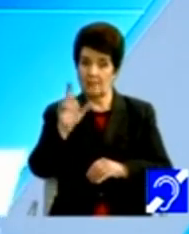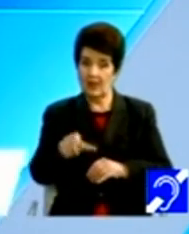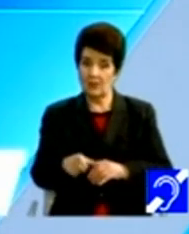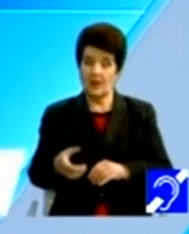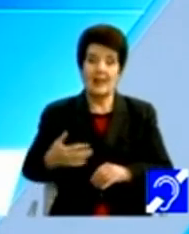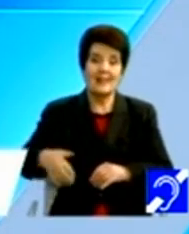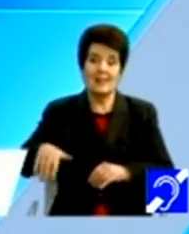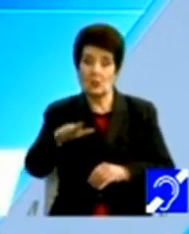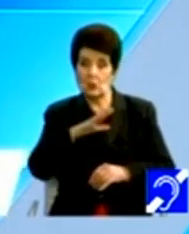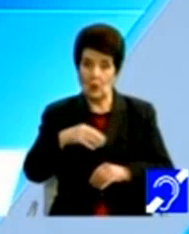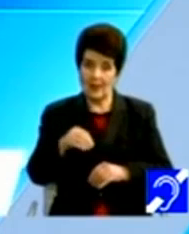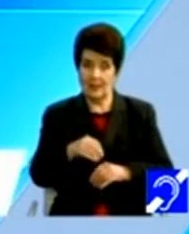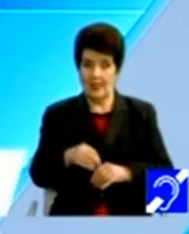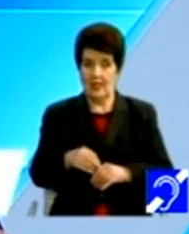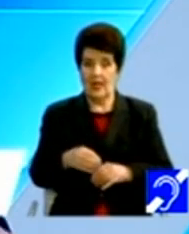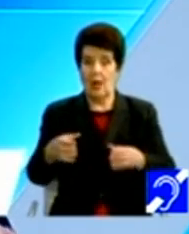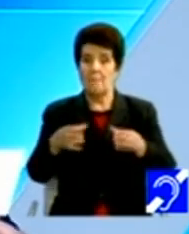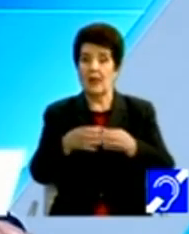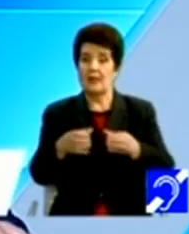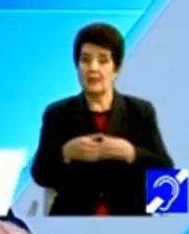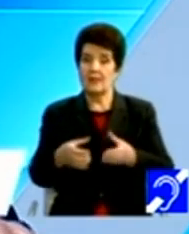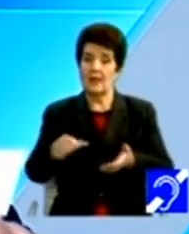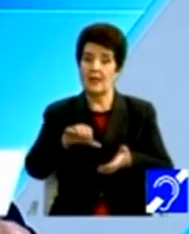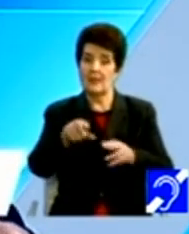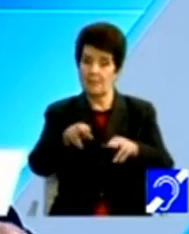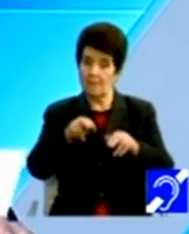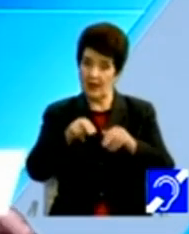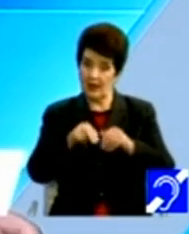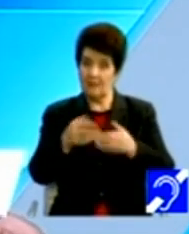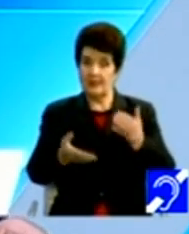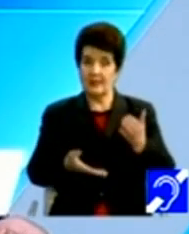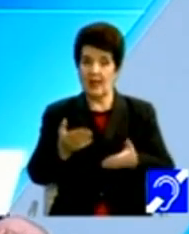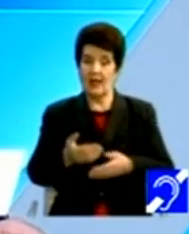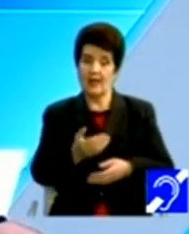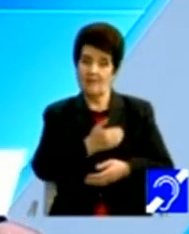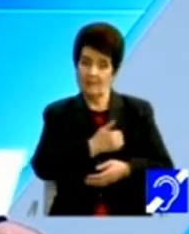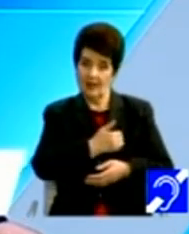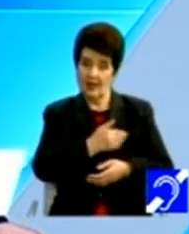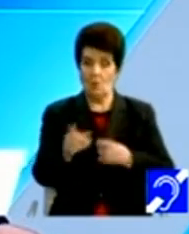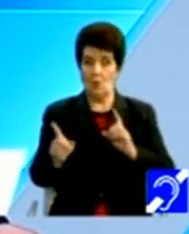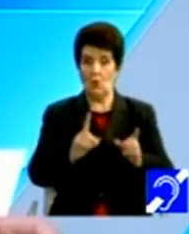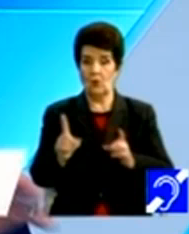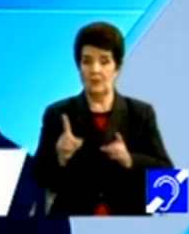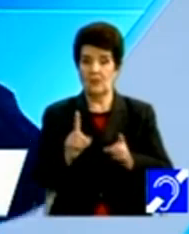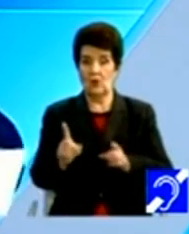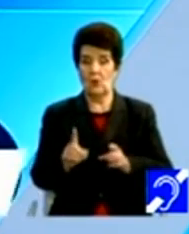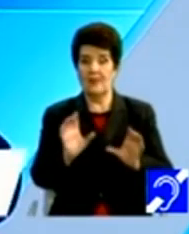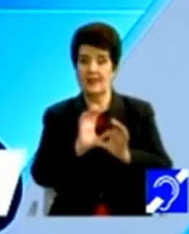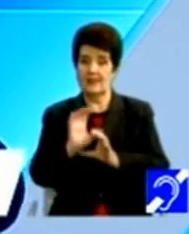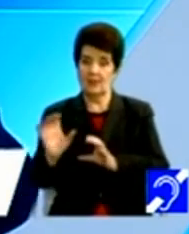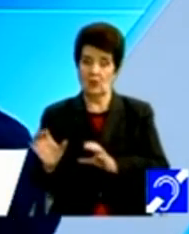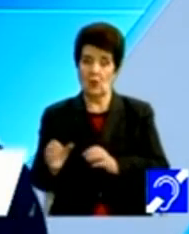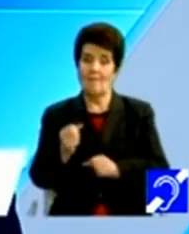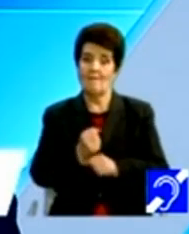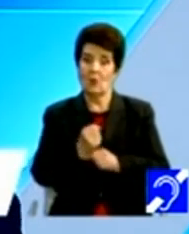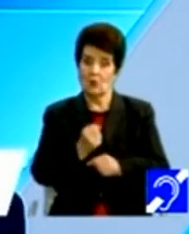din toate partidele prezente în Parlament, dacă într-adevăr vrem să avem un Consiliu de Securitate